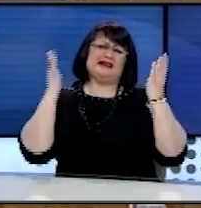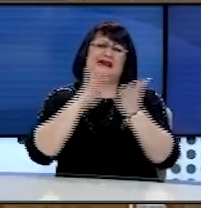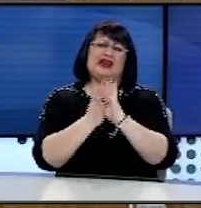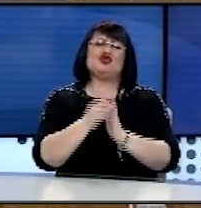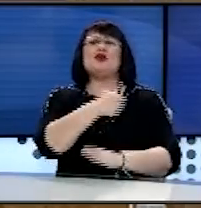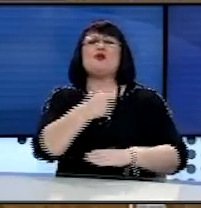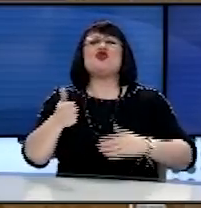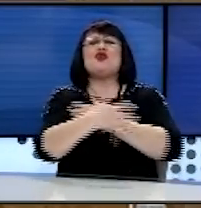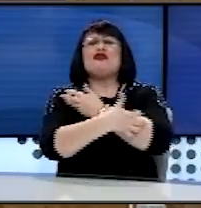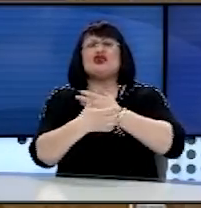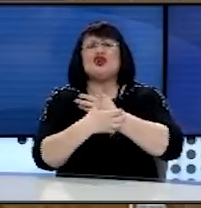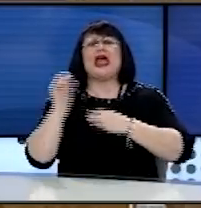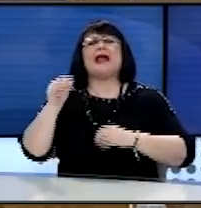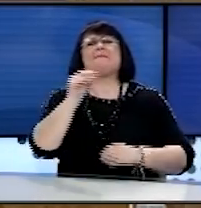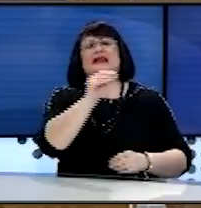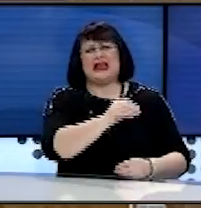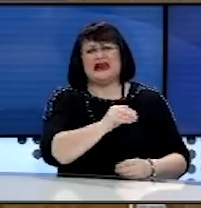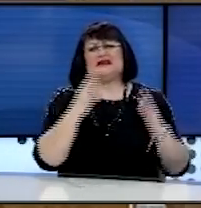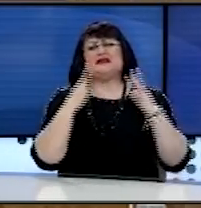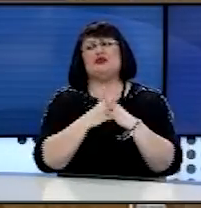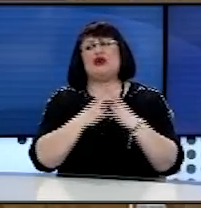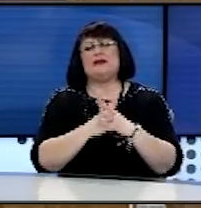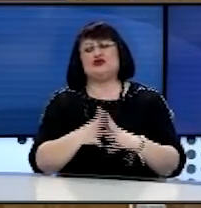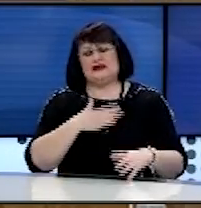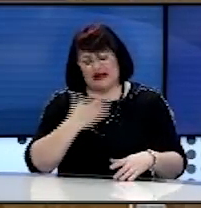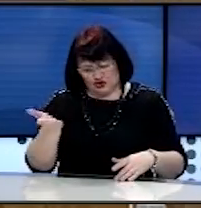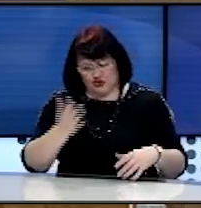γεννά μόνο φτώχεια, εκμετάλλευση και πολέμους. Σας ευχαριστώ.